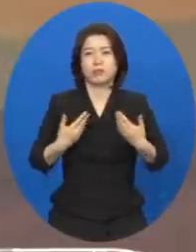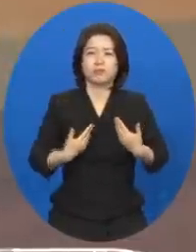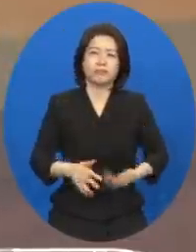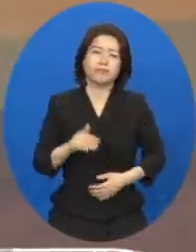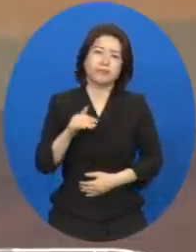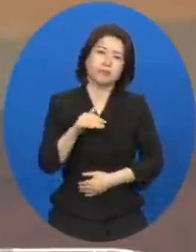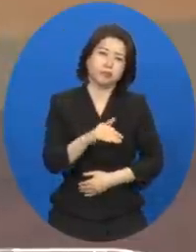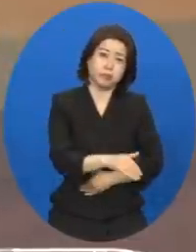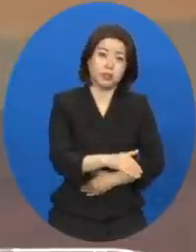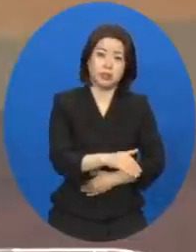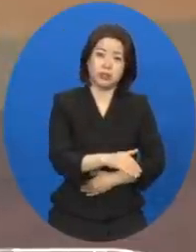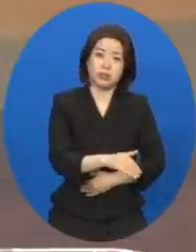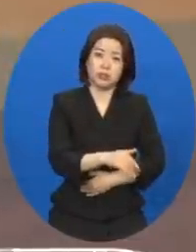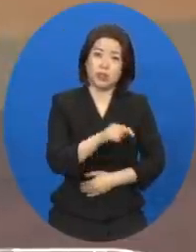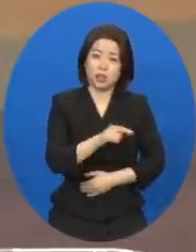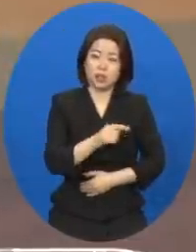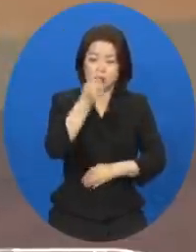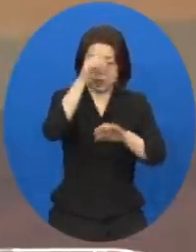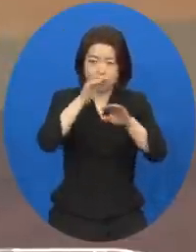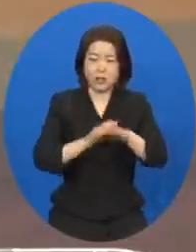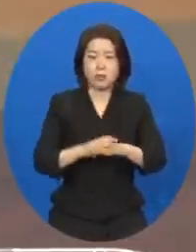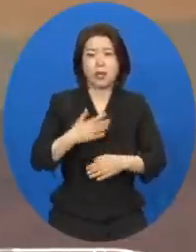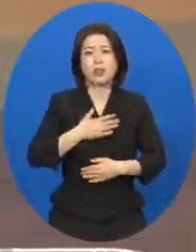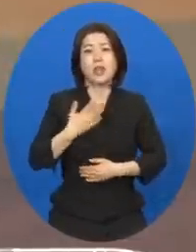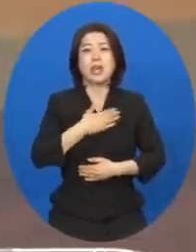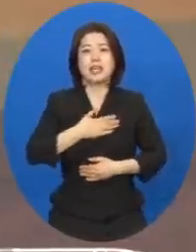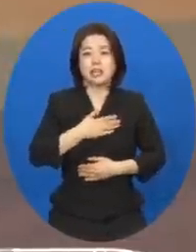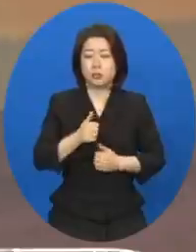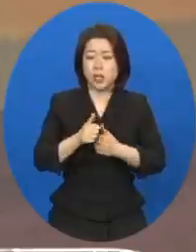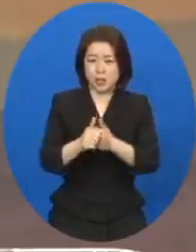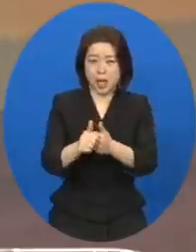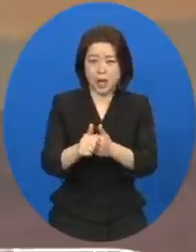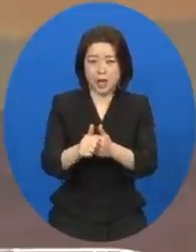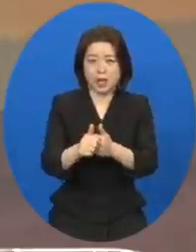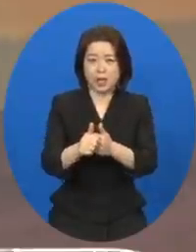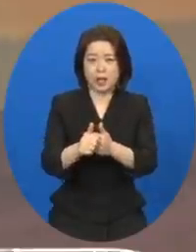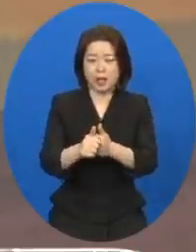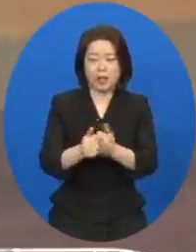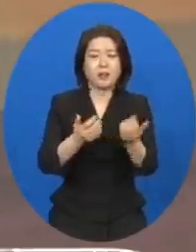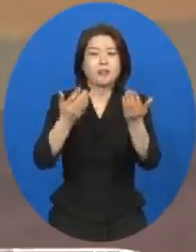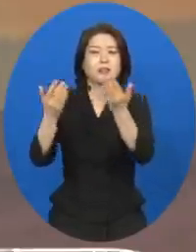버립니다. 예배를 완전히 기분으로, 감정으로만 드리는 거죠.